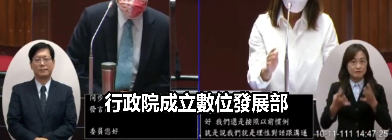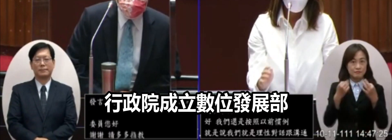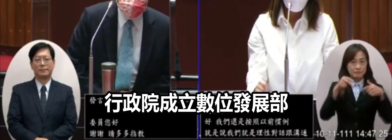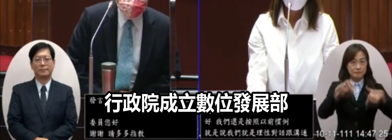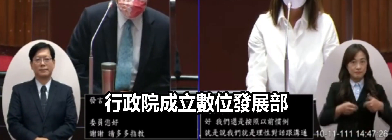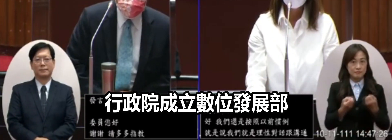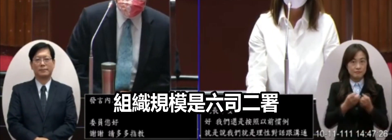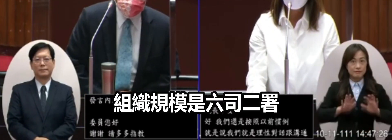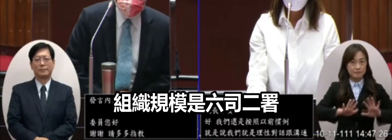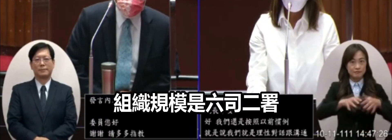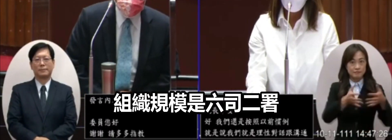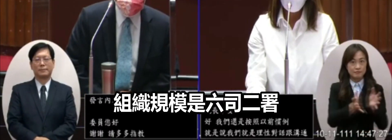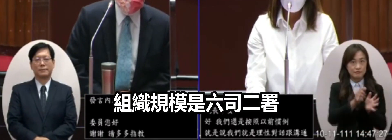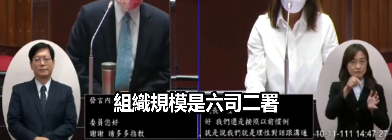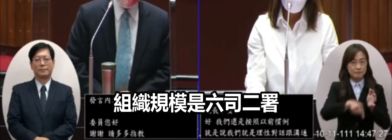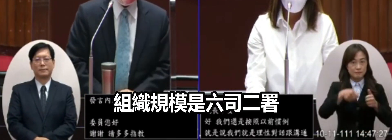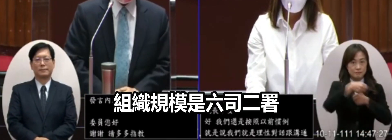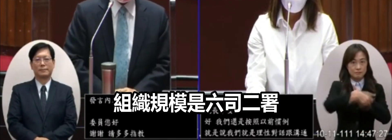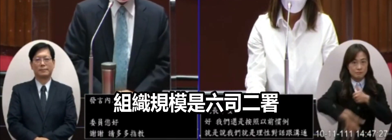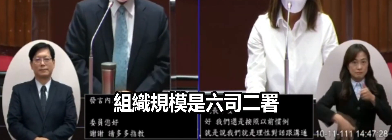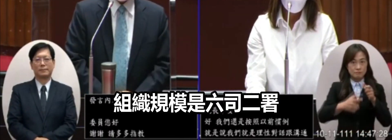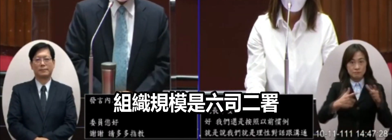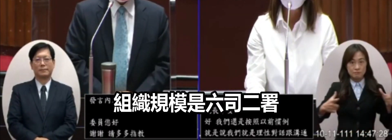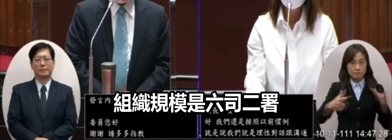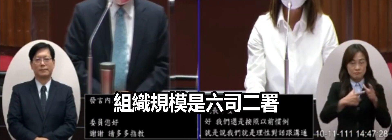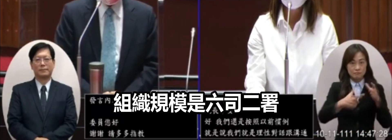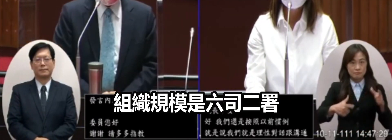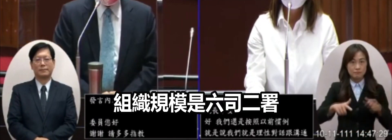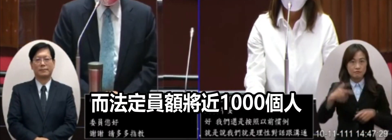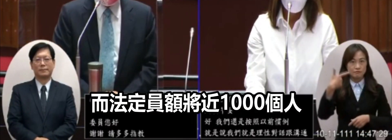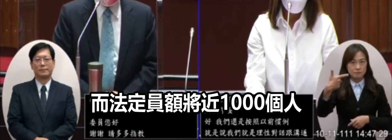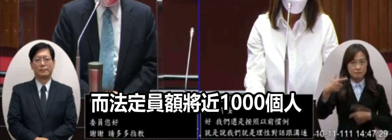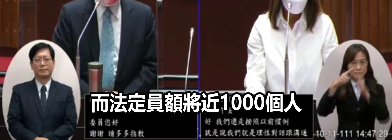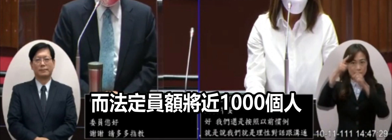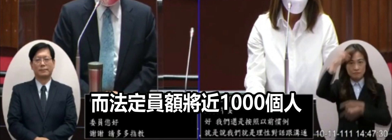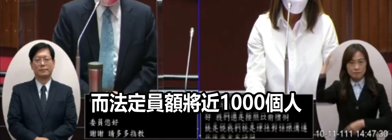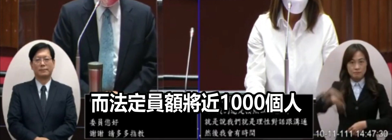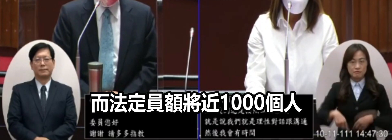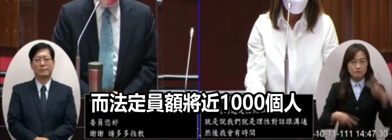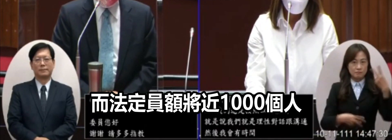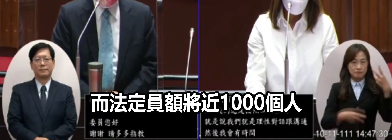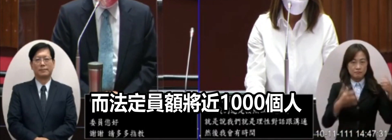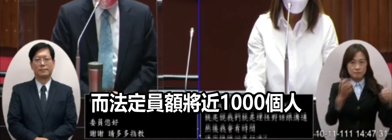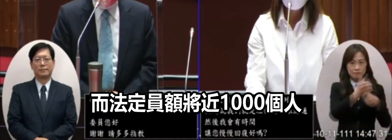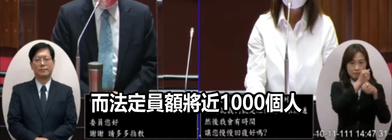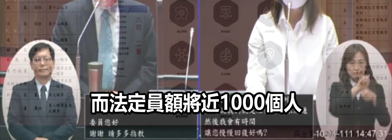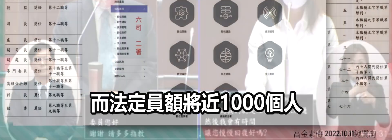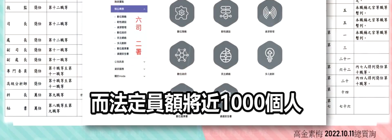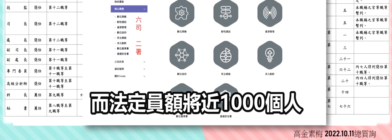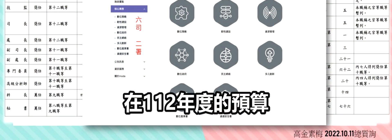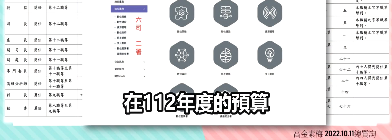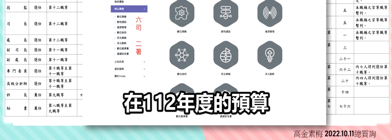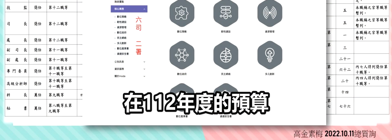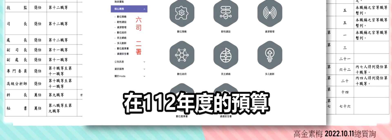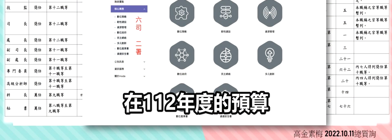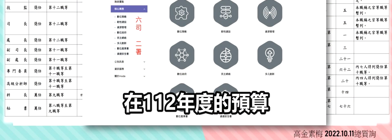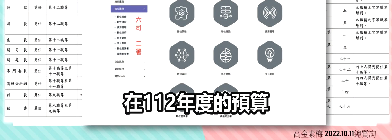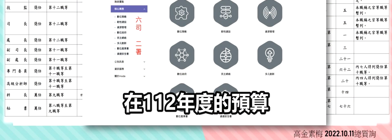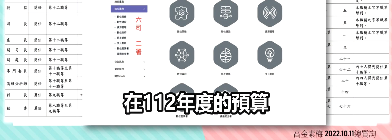发展部，组织规模是642署，而法定员额将近1000个人，